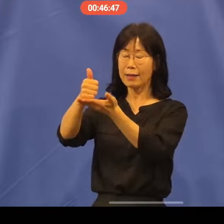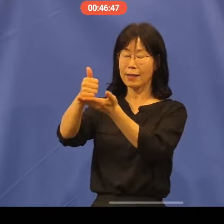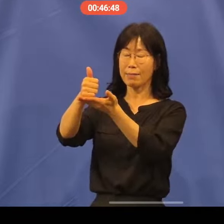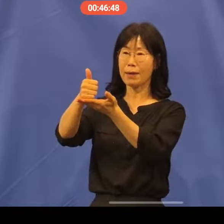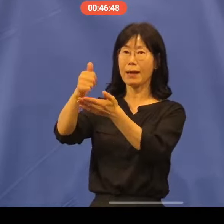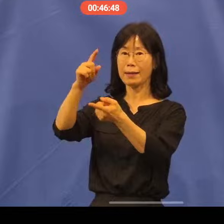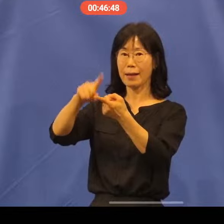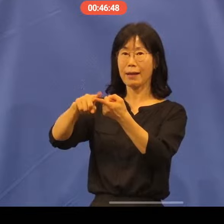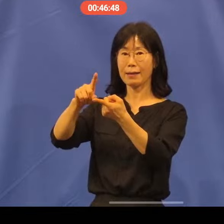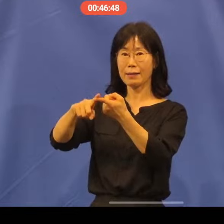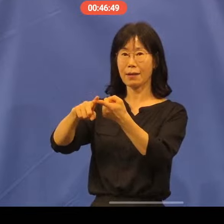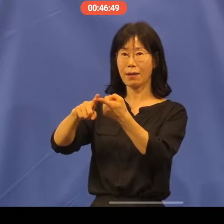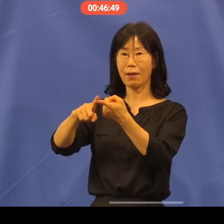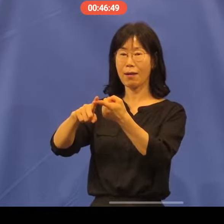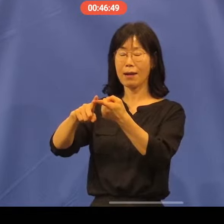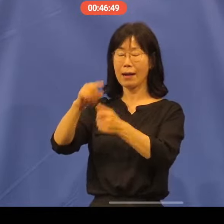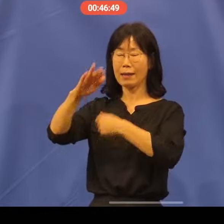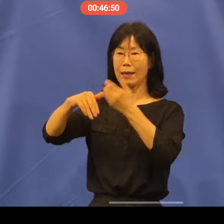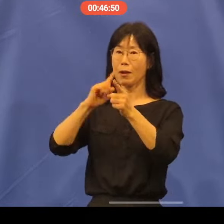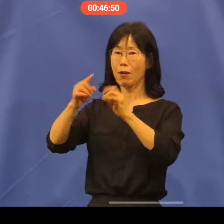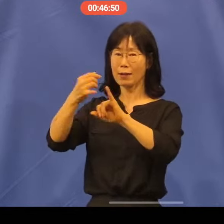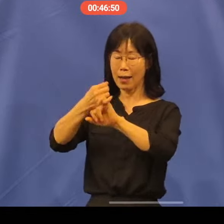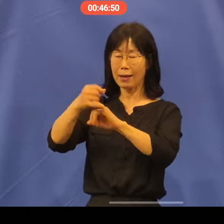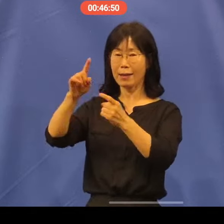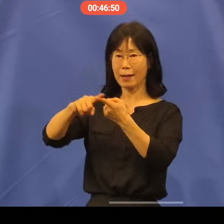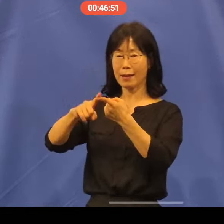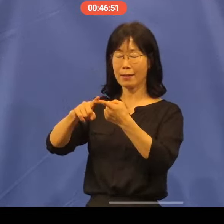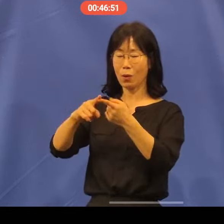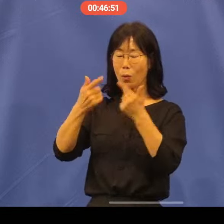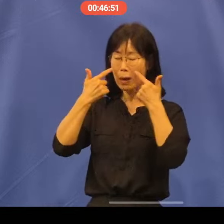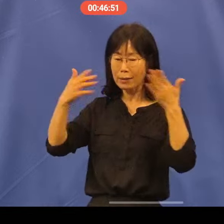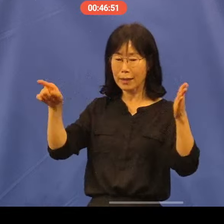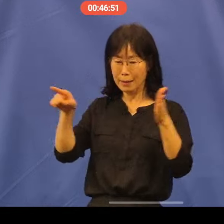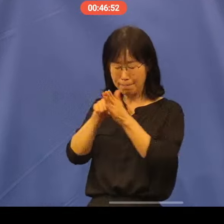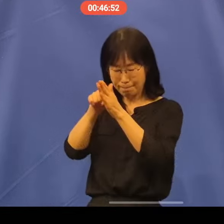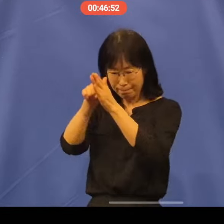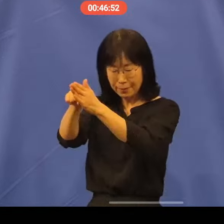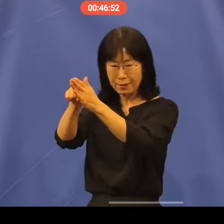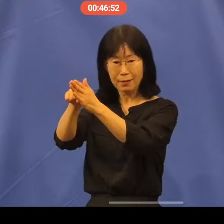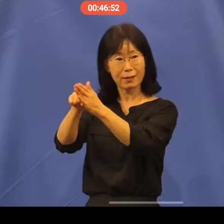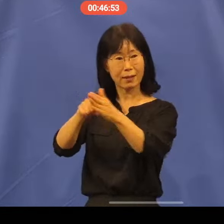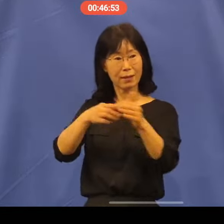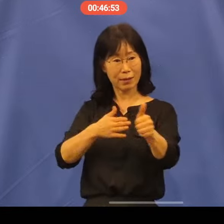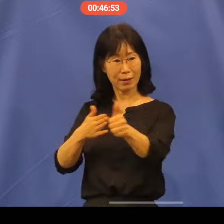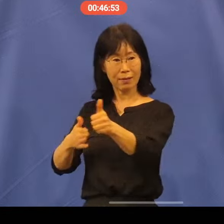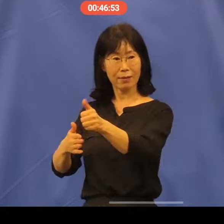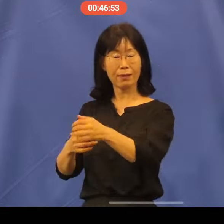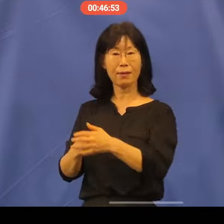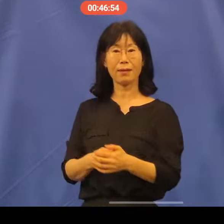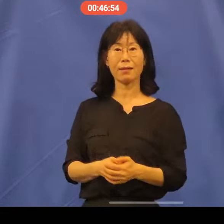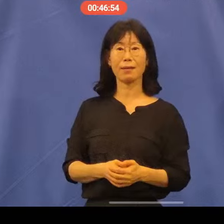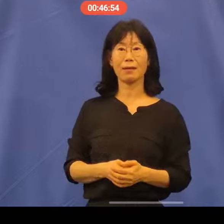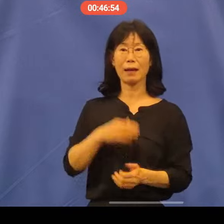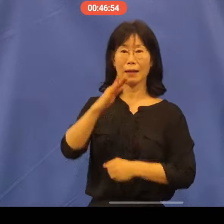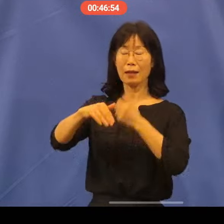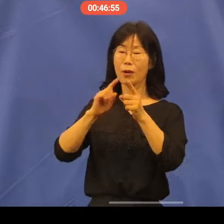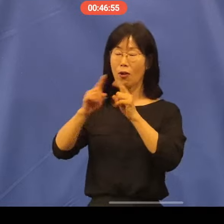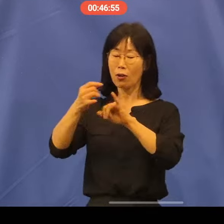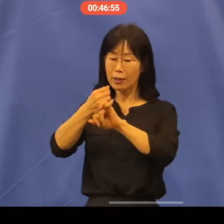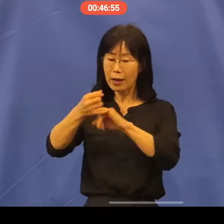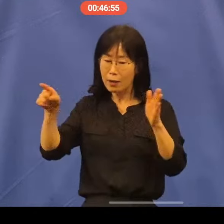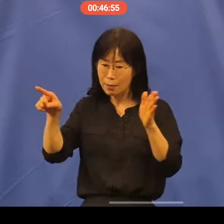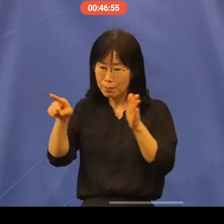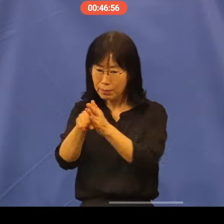성품을 믿고 그분의 약속을 믿는 거죠. 여러분, 성경은 하나님의 약속들입니다. 그 약속을 우리가 왜 믿어요? 그